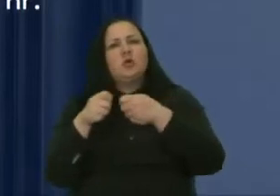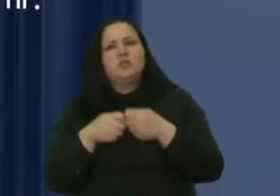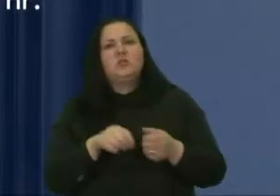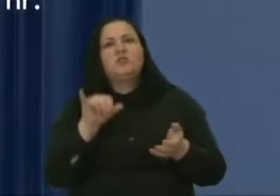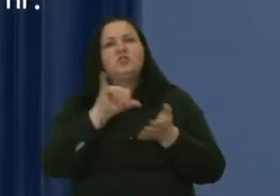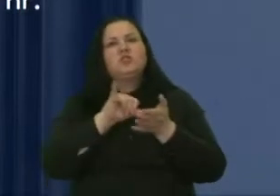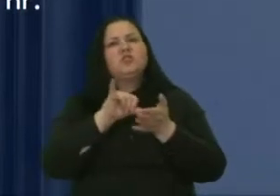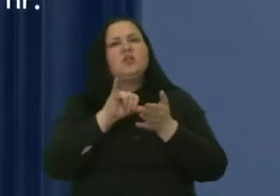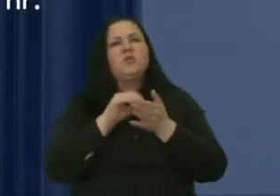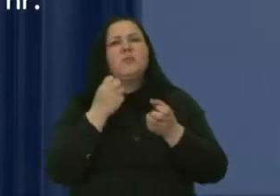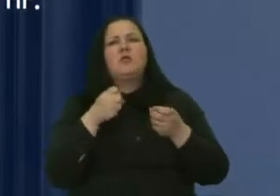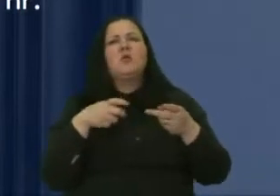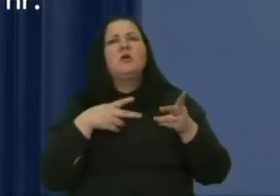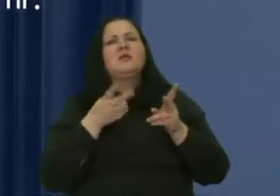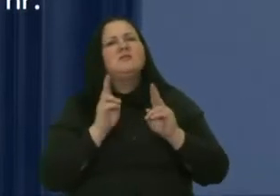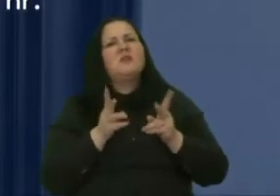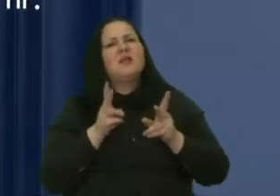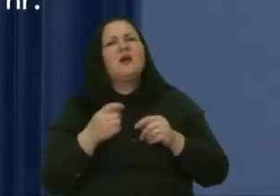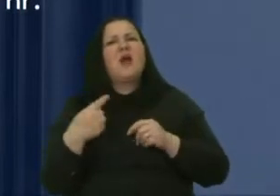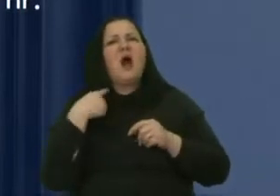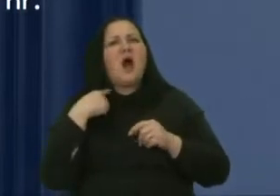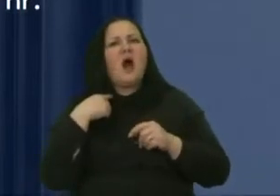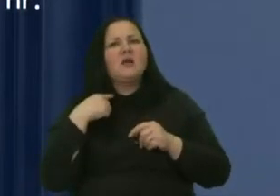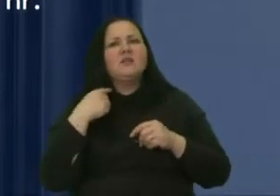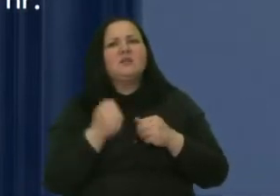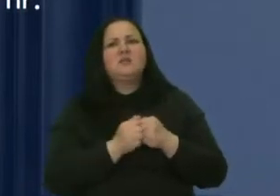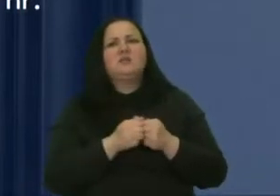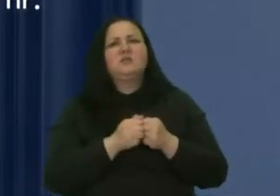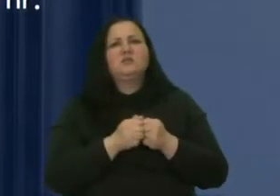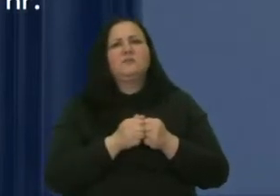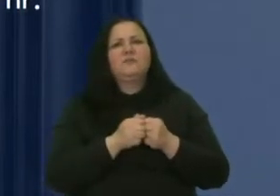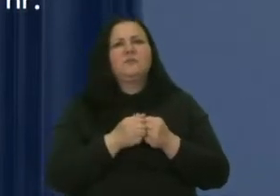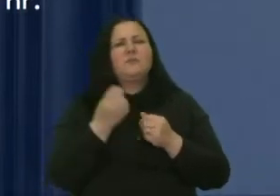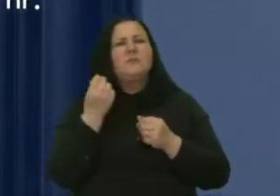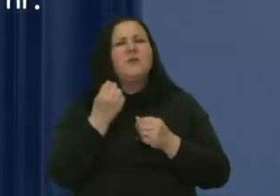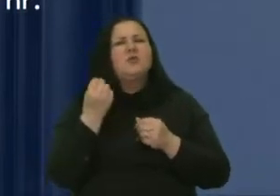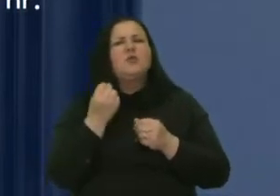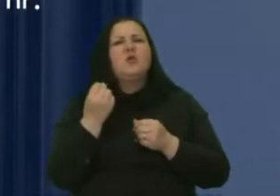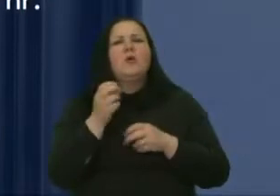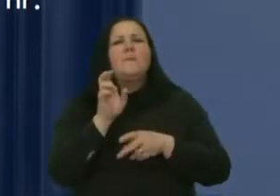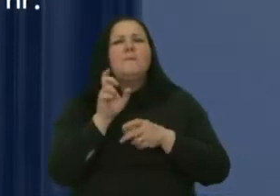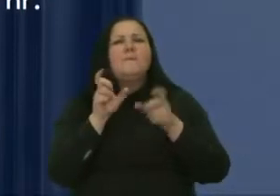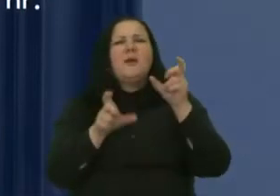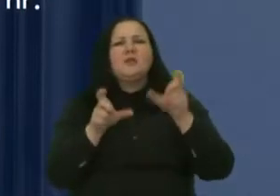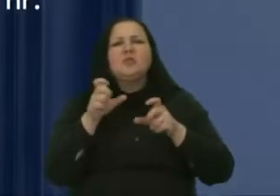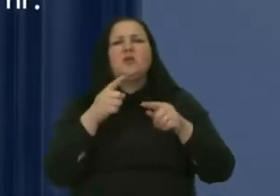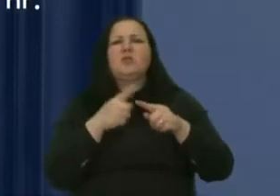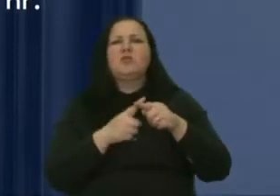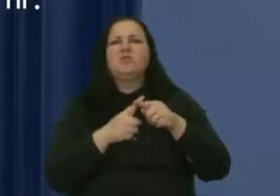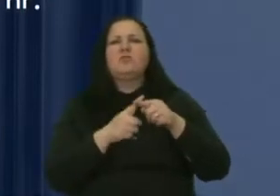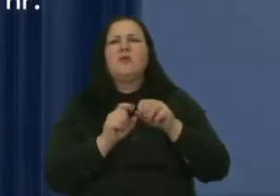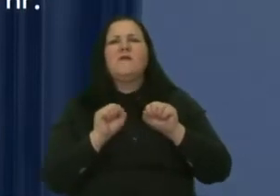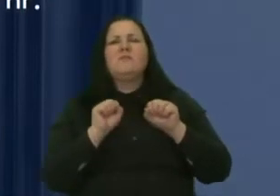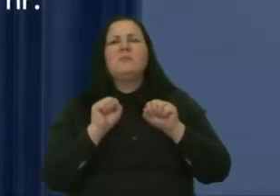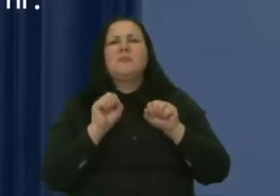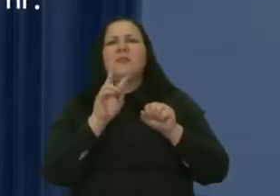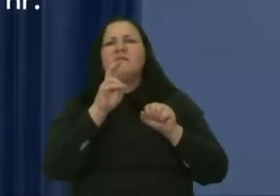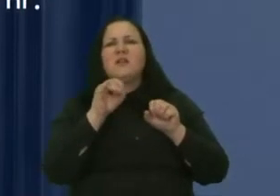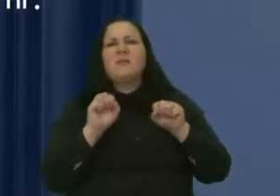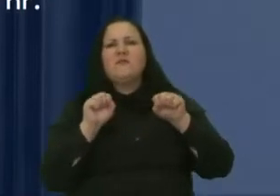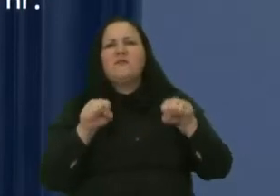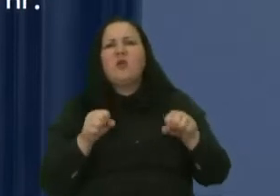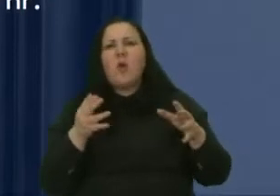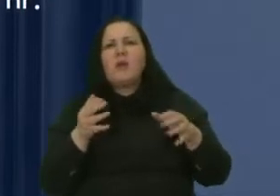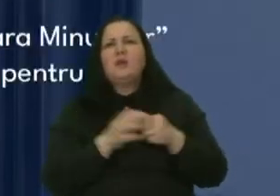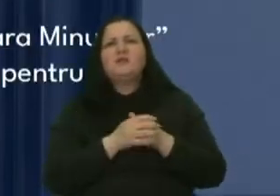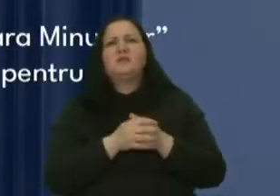tratarea adicțiilor treceri la etapa următoare adăpostul pentru victimele violenței domestice centrul social de la de la patar locuințele sociale de